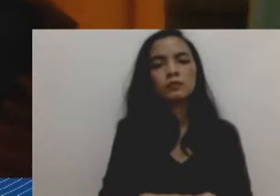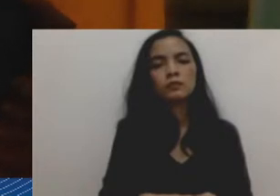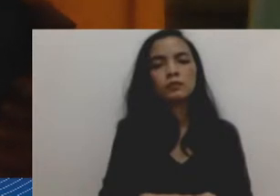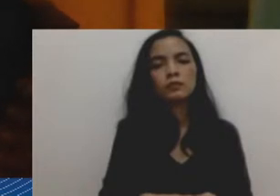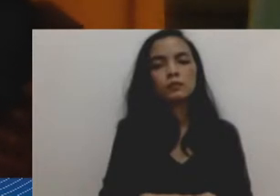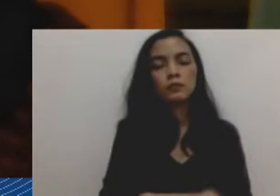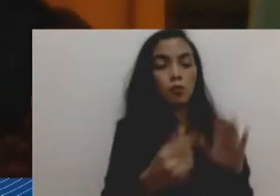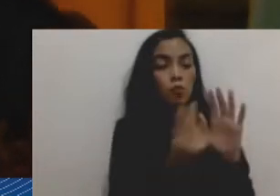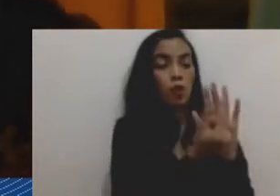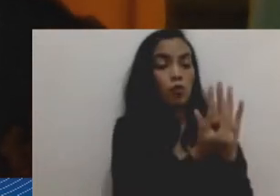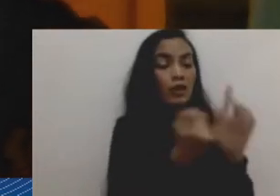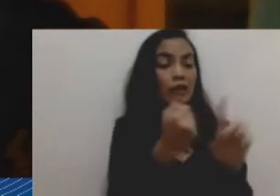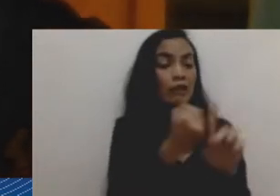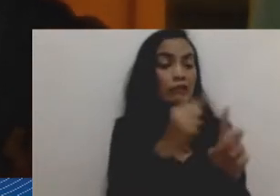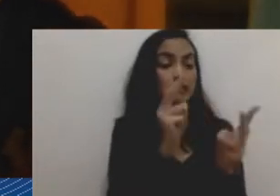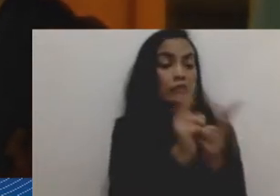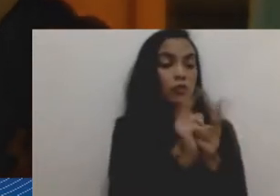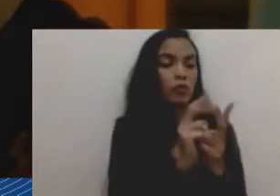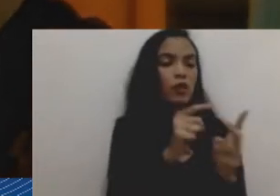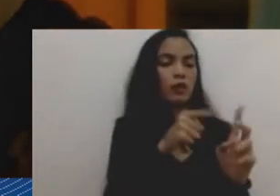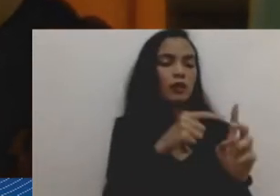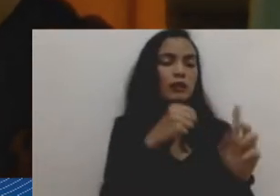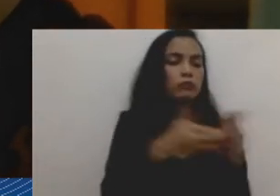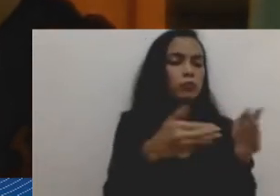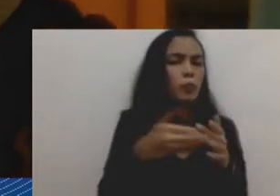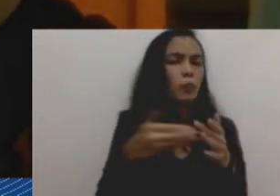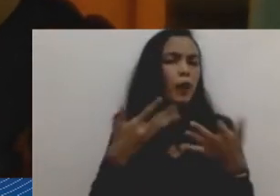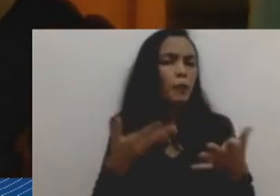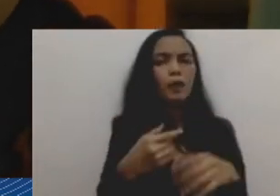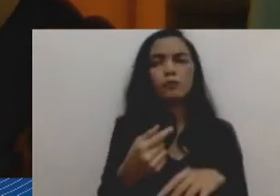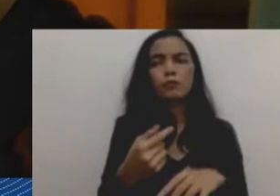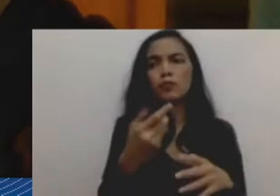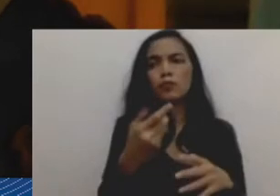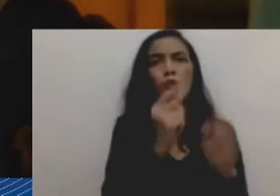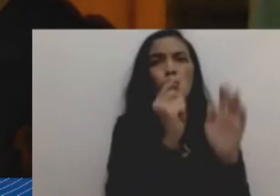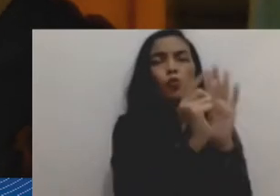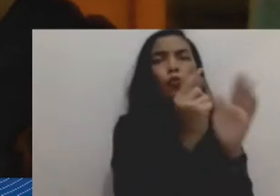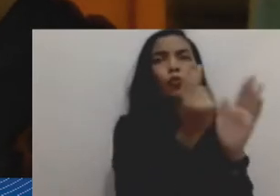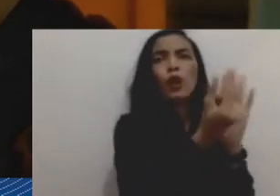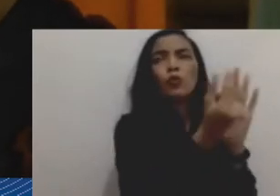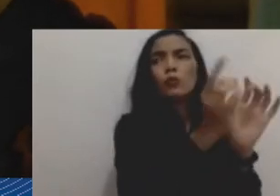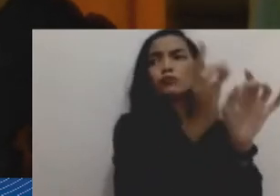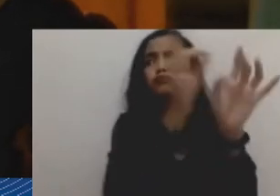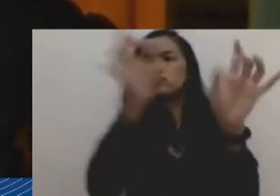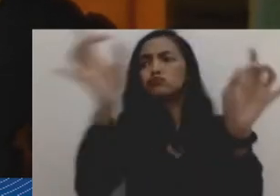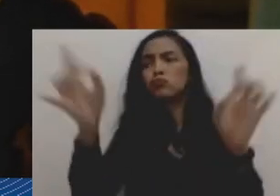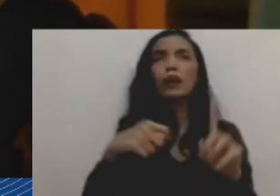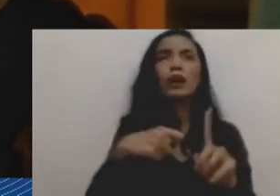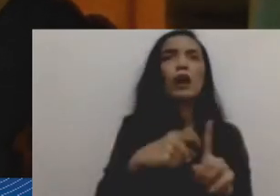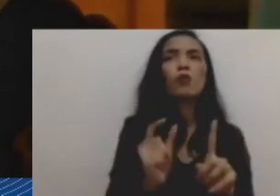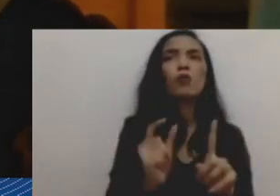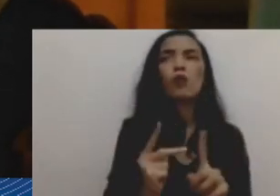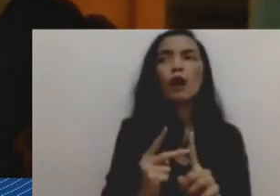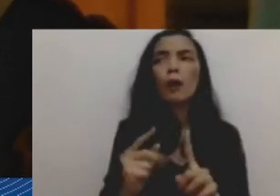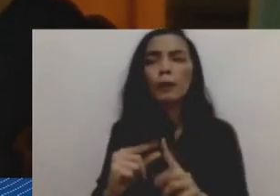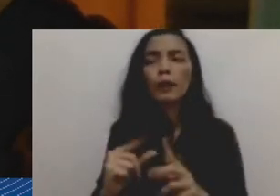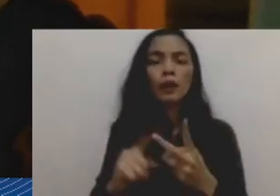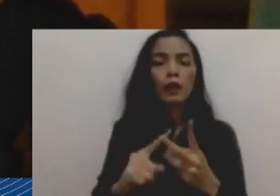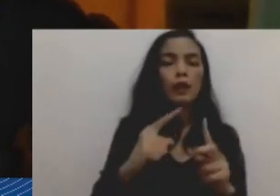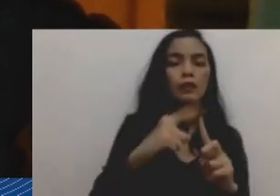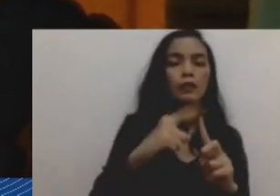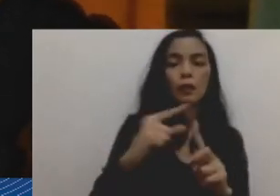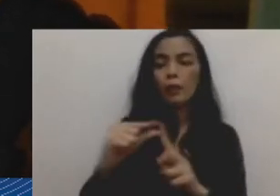berbagai perundang-undangan, yang baik undang-undang KUHP, TPPO, Undang-Undang Perlindungan